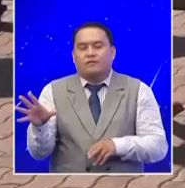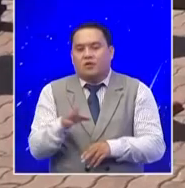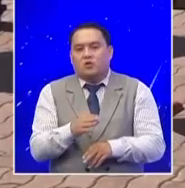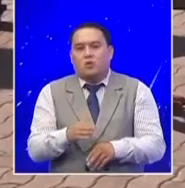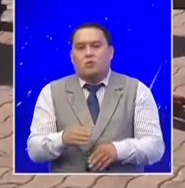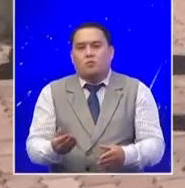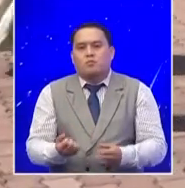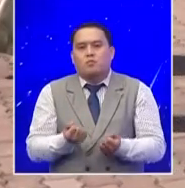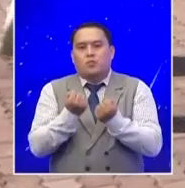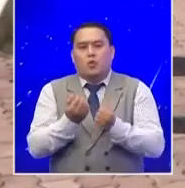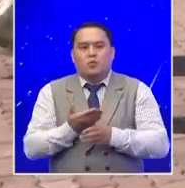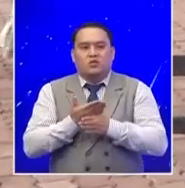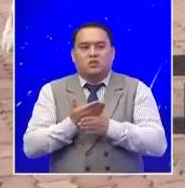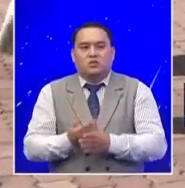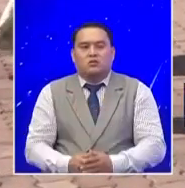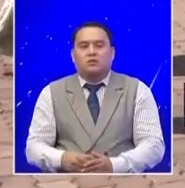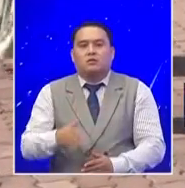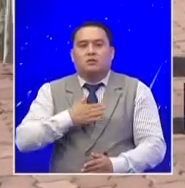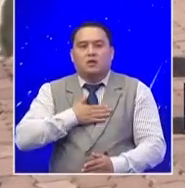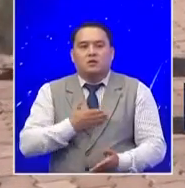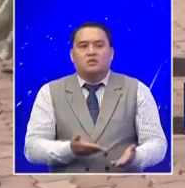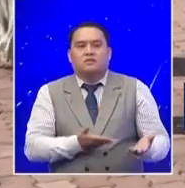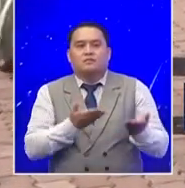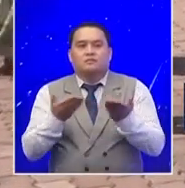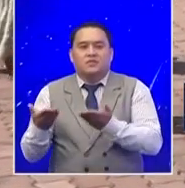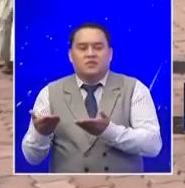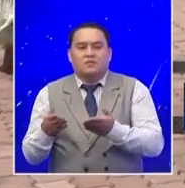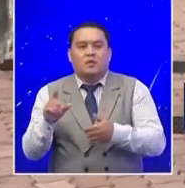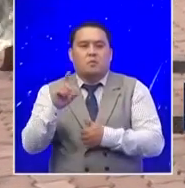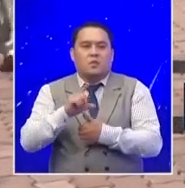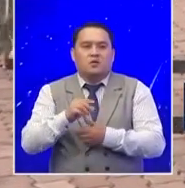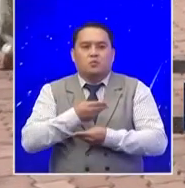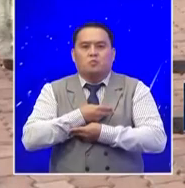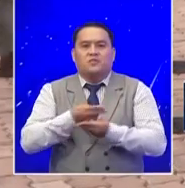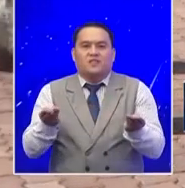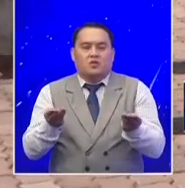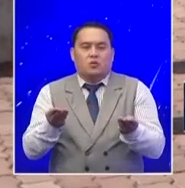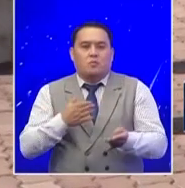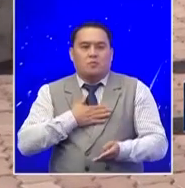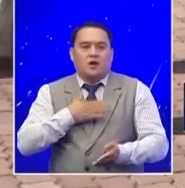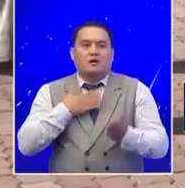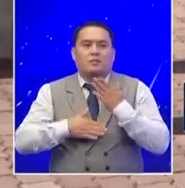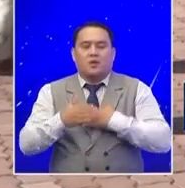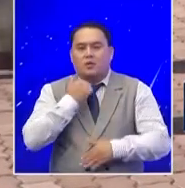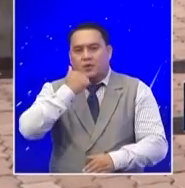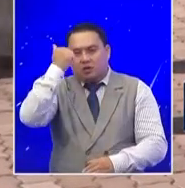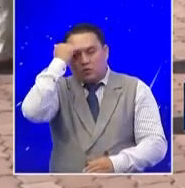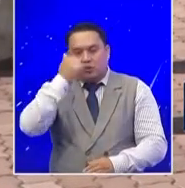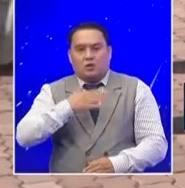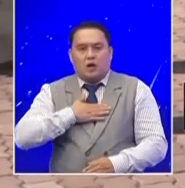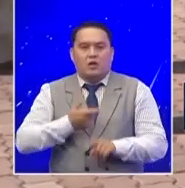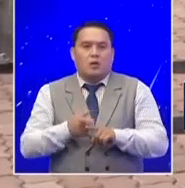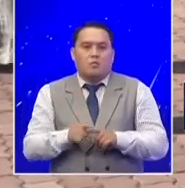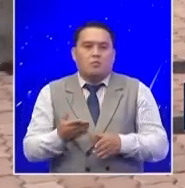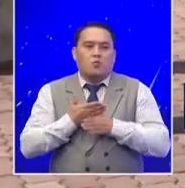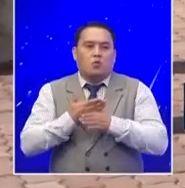это весомая помощь. Нас вызвали сегодня в мечеть, выдавать продукты. Мы очень благодарны. Нам для этого